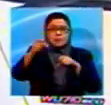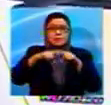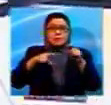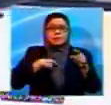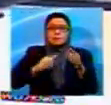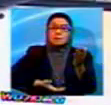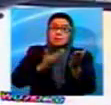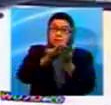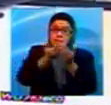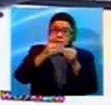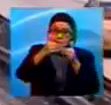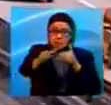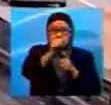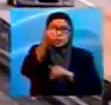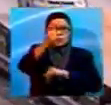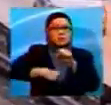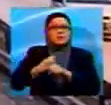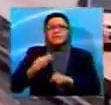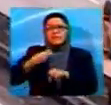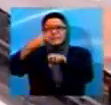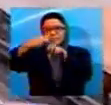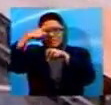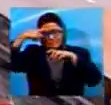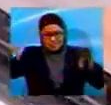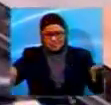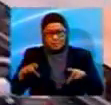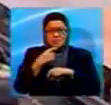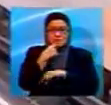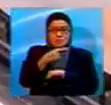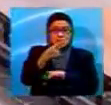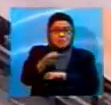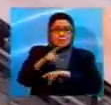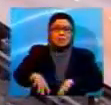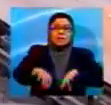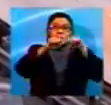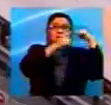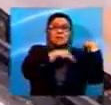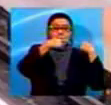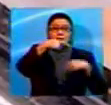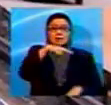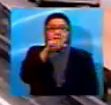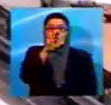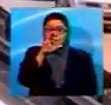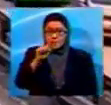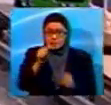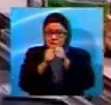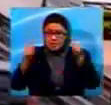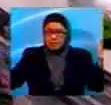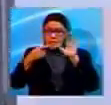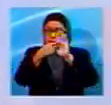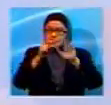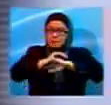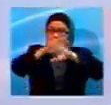10 tahun amat sukar dibuat Leon berpendapat mengambil alih Plus tanpa petunjuk jelas akan Mencetuskan